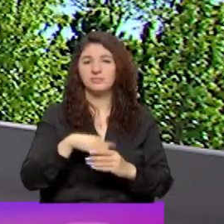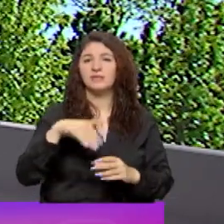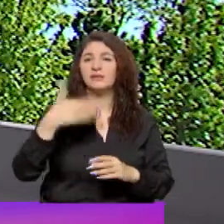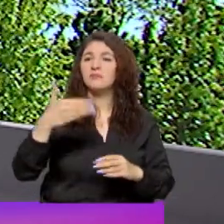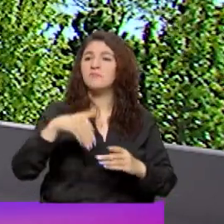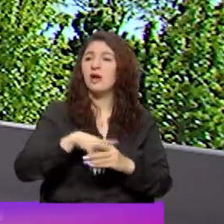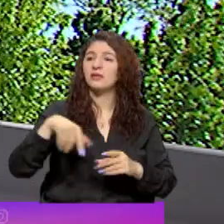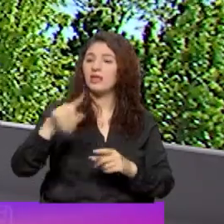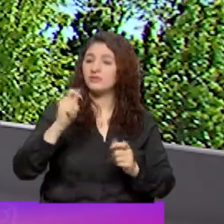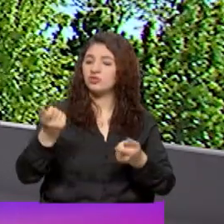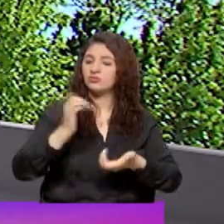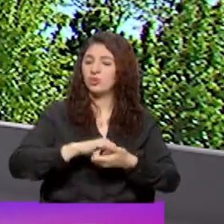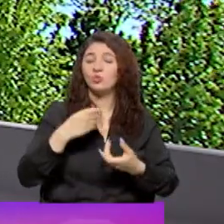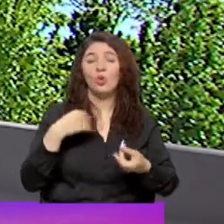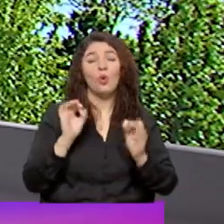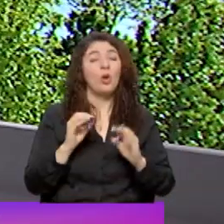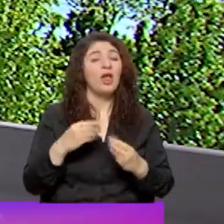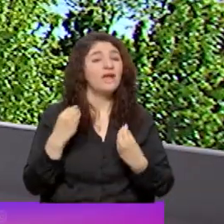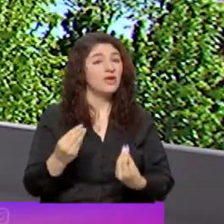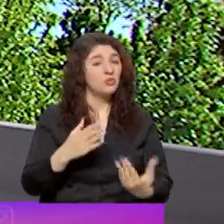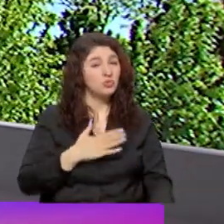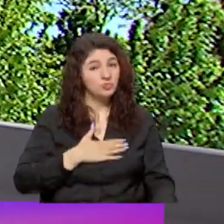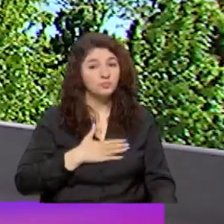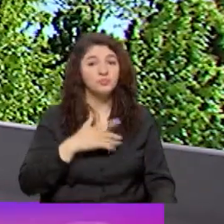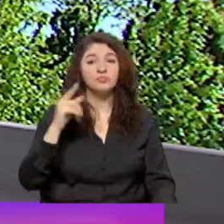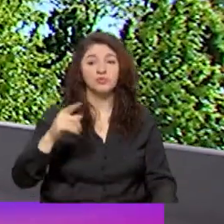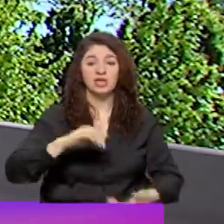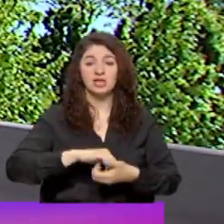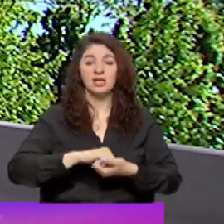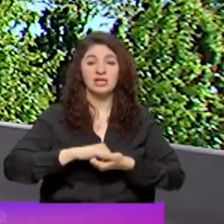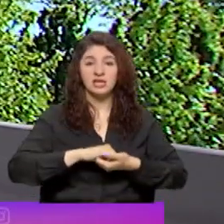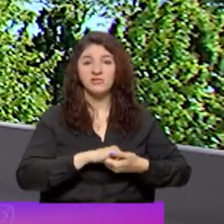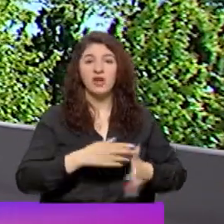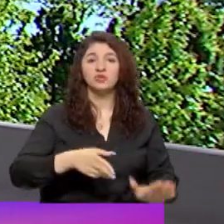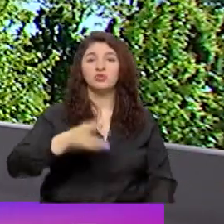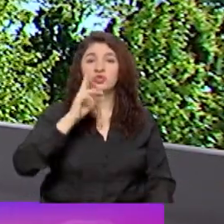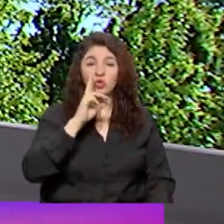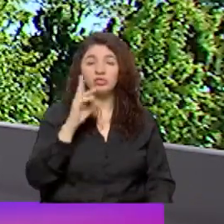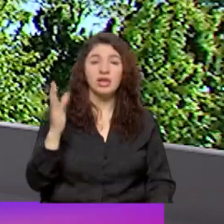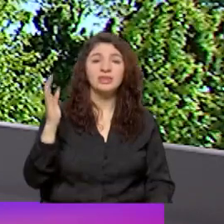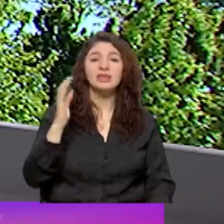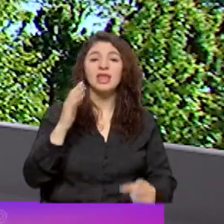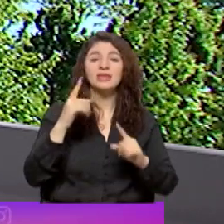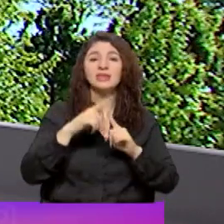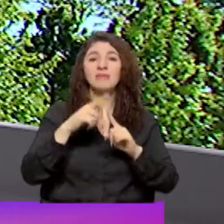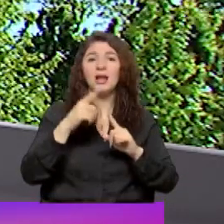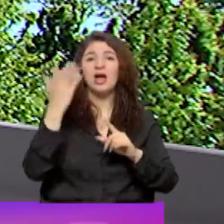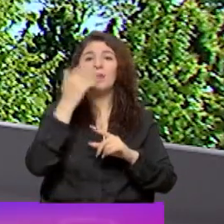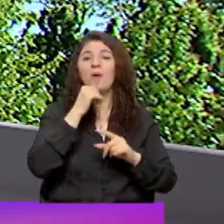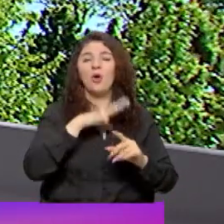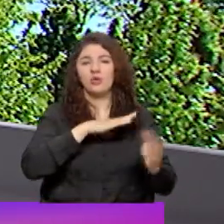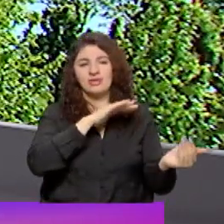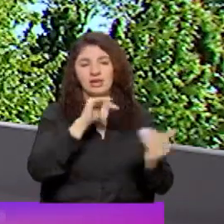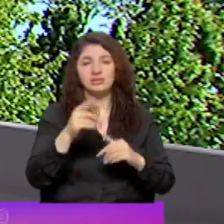diğer partilerle yaptığı işbirliğini çok önemsiyorum bu ittifak sonucunda temel karamollaoğlu gelsin